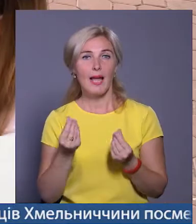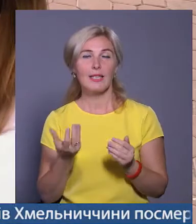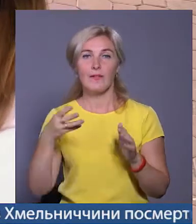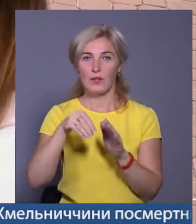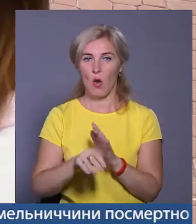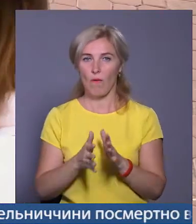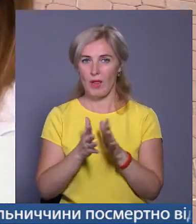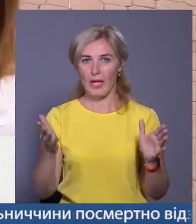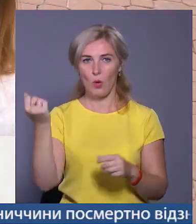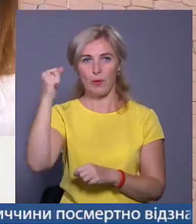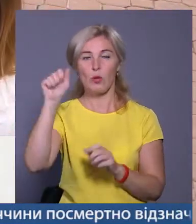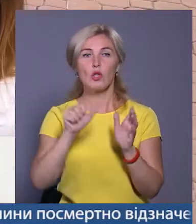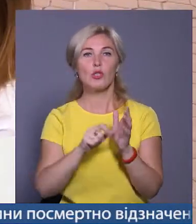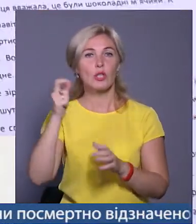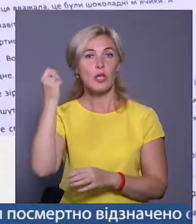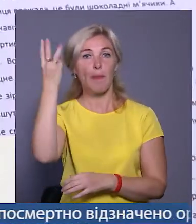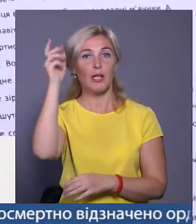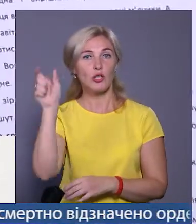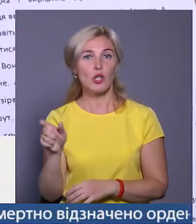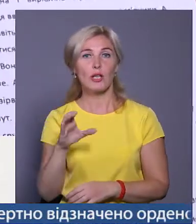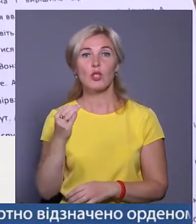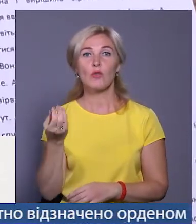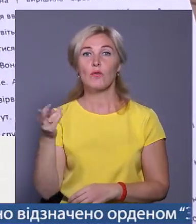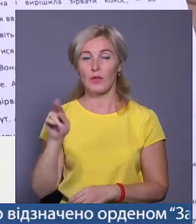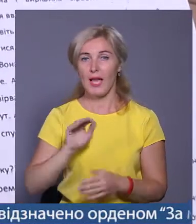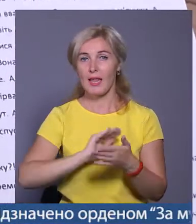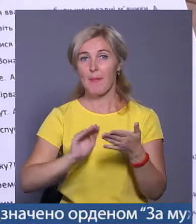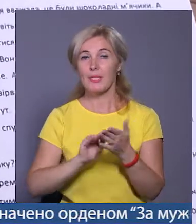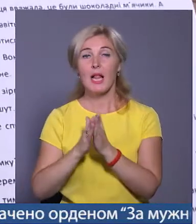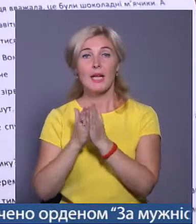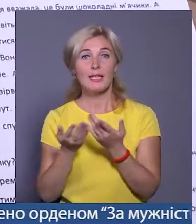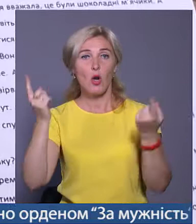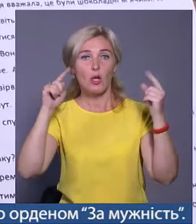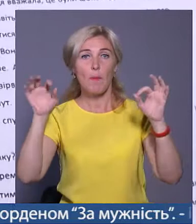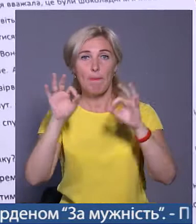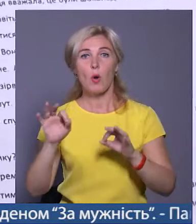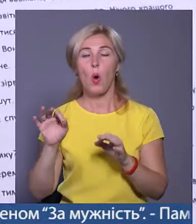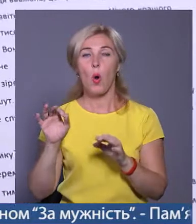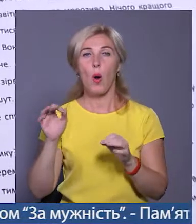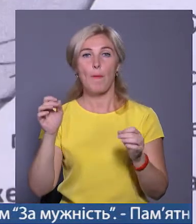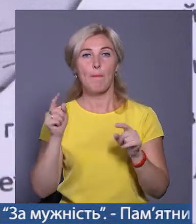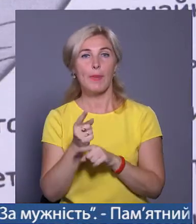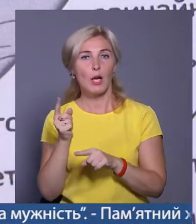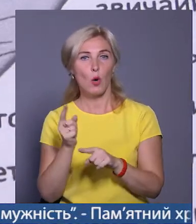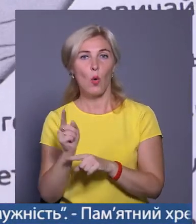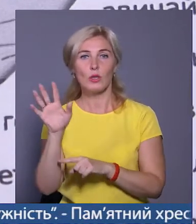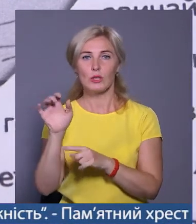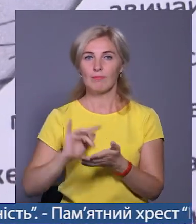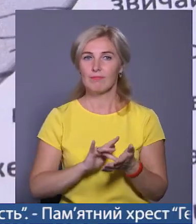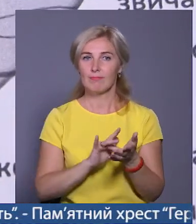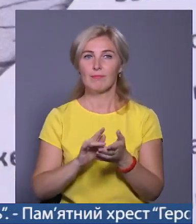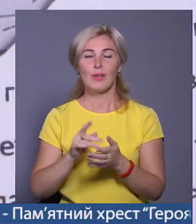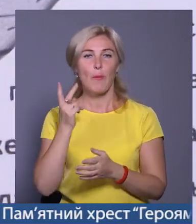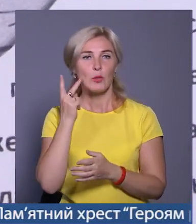велику перемогу. 6-річна хмельничанка Софія Подолянчук написала книгу казок про пригоди мопсюні-мандрівниці, яка постійно